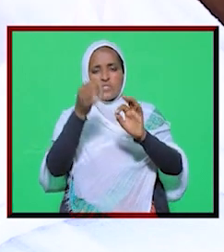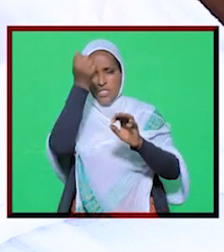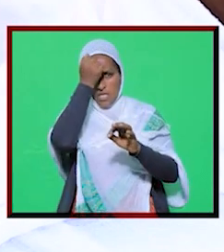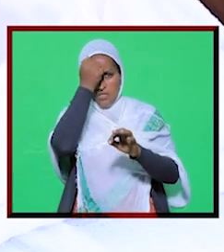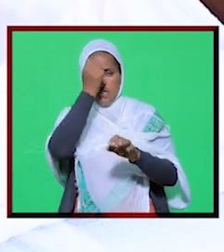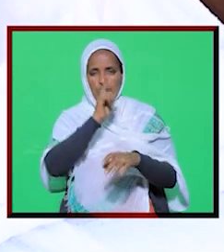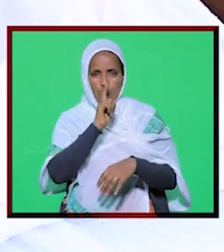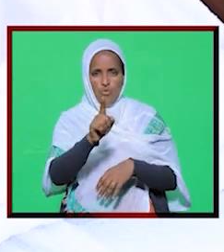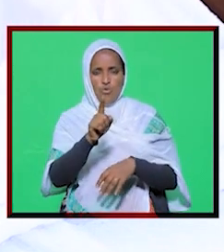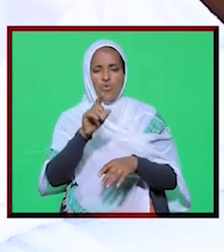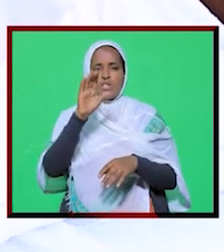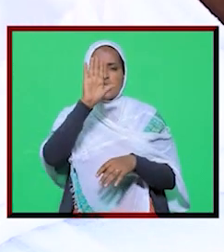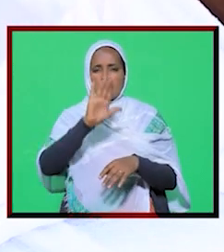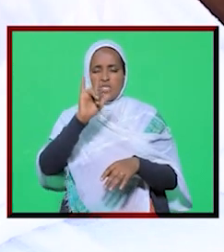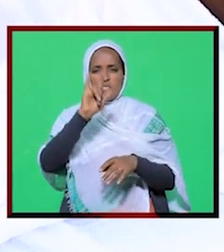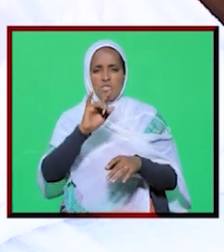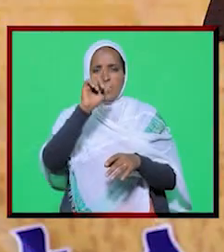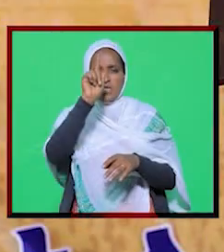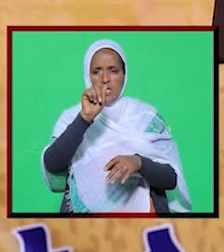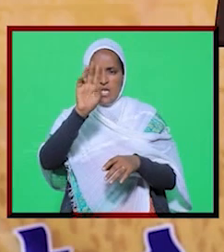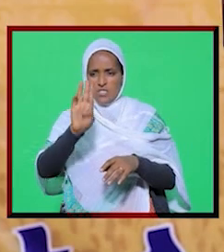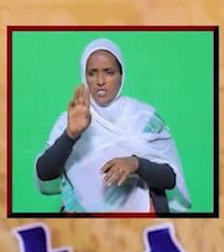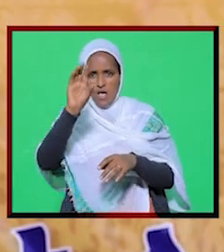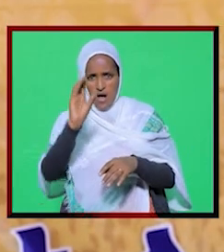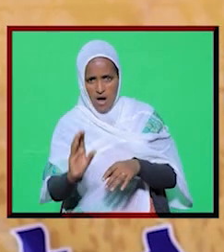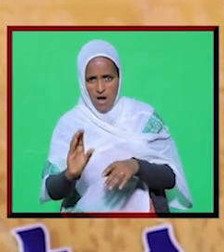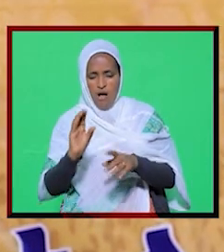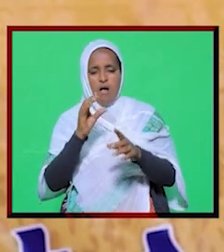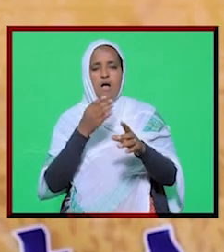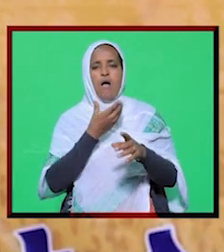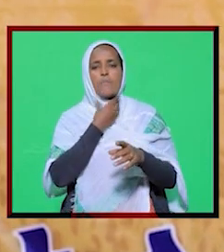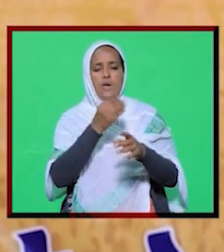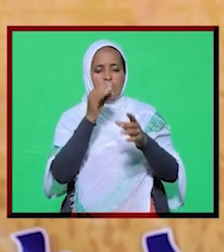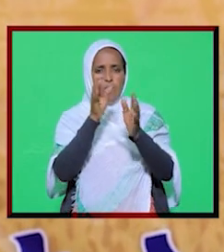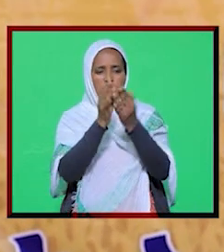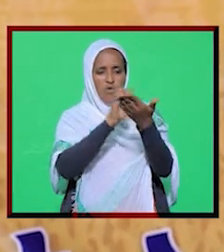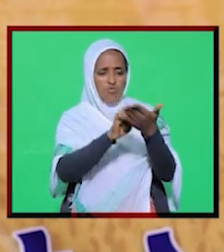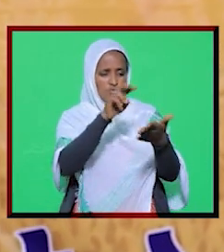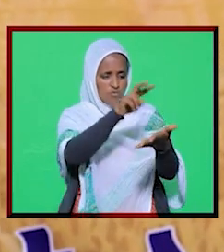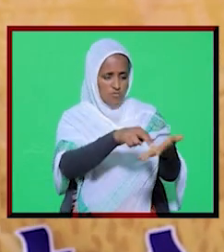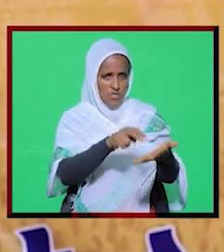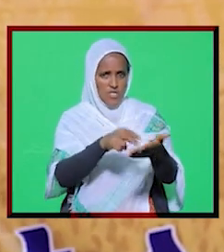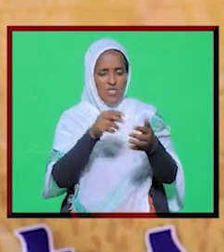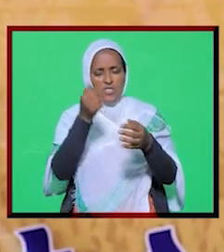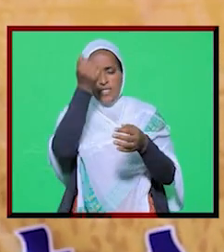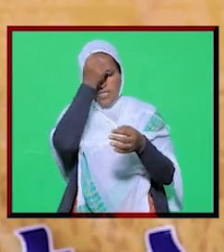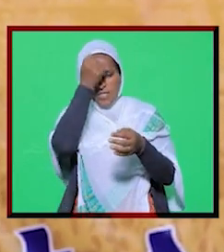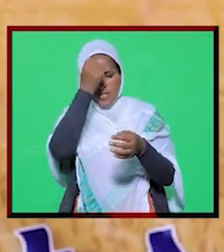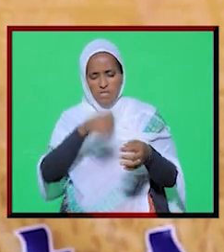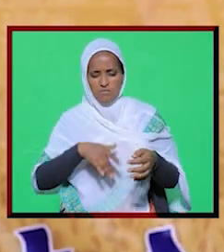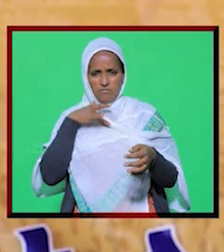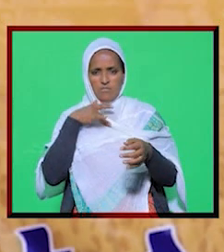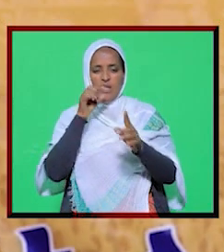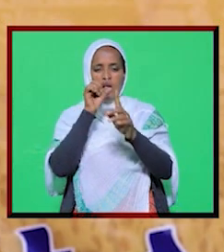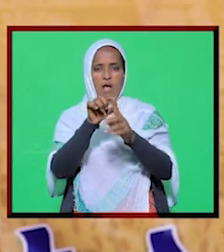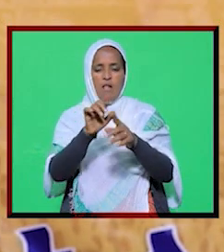ነው። በግዕዙ ንስሐ የሚል ቃል በአማርኛው መጽሐፍ ቅዱስ ሄዳችሁ ብታነቡት ተጸጸተ ተጸጸተች